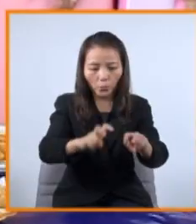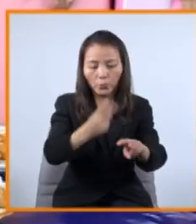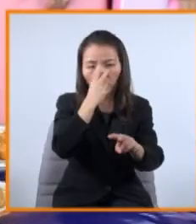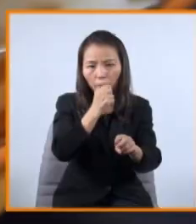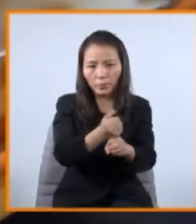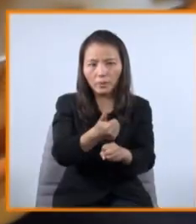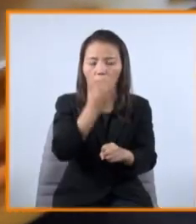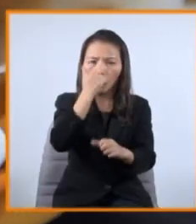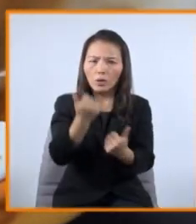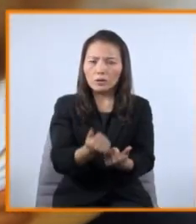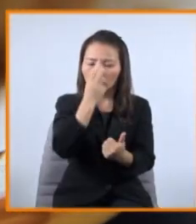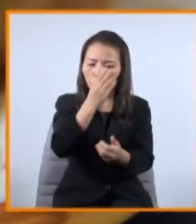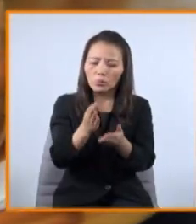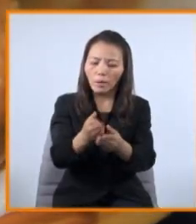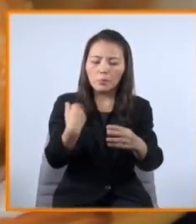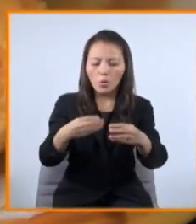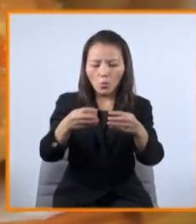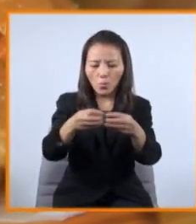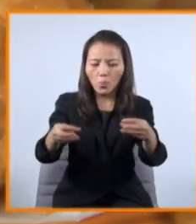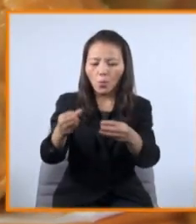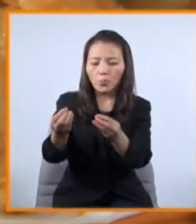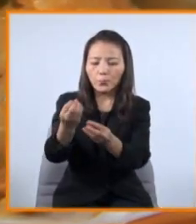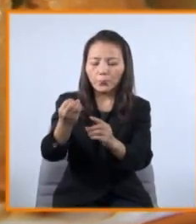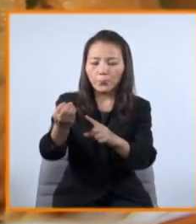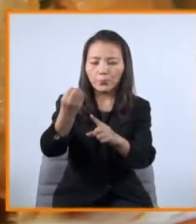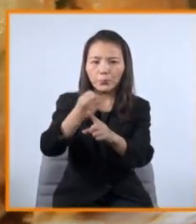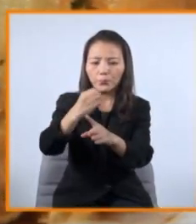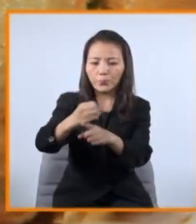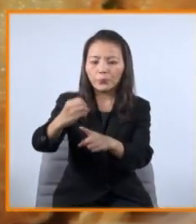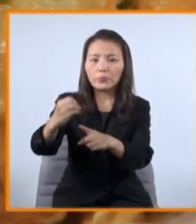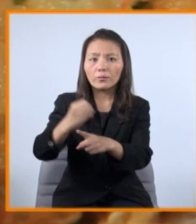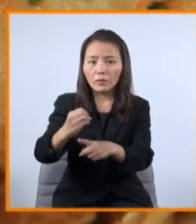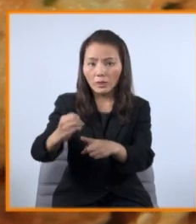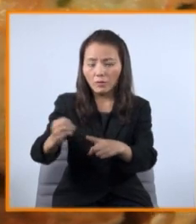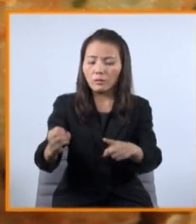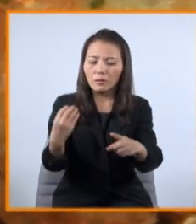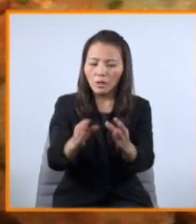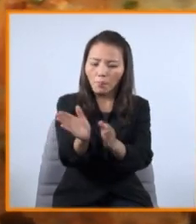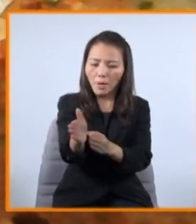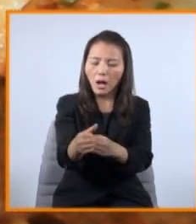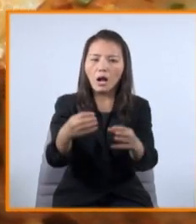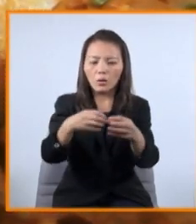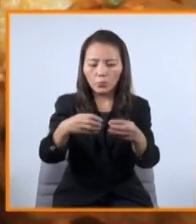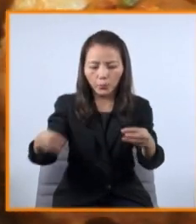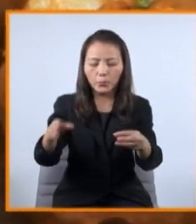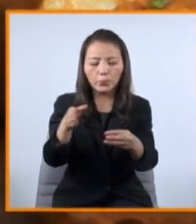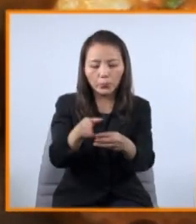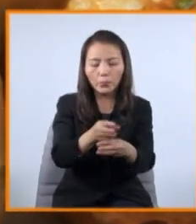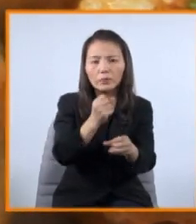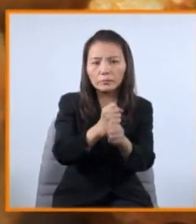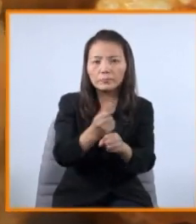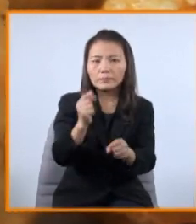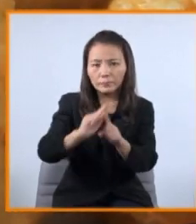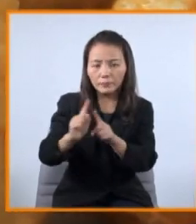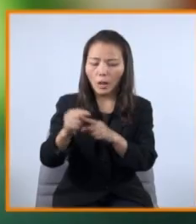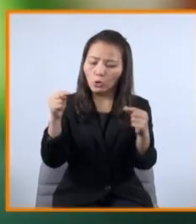producปาจ้อนะครับลูกชิ้นปลาซึ่งจะเริ่มวางจำหน่ายในประเทศเวียดนามซึ่งสามารถจะตอบสนองกับผู้บริโภคอ่า